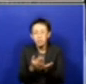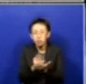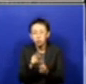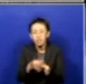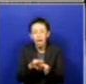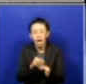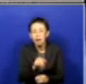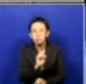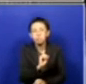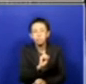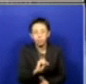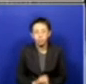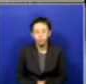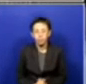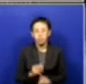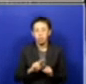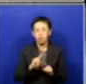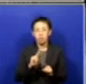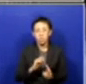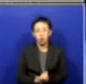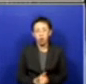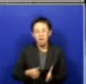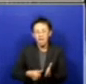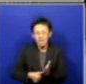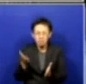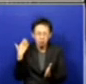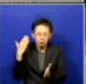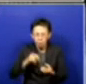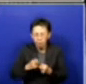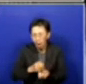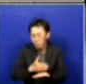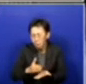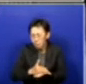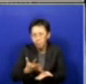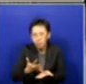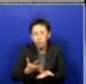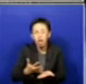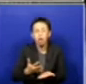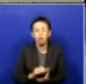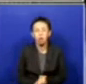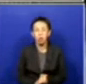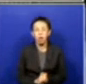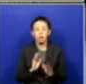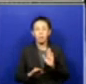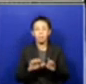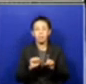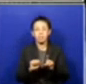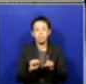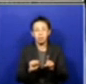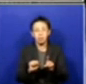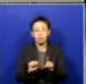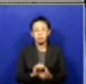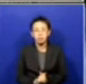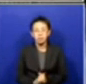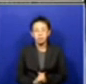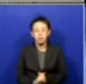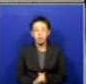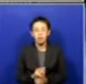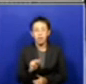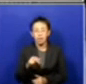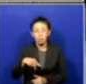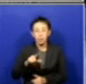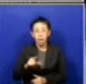ที่2ที่ไม่เป็น NPL SME ประมาณ 100,000 รายทั้ง NPL เก่าและใ